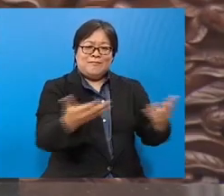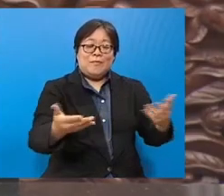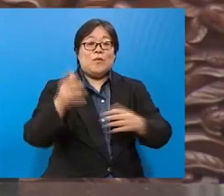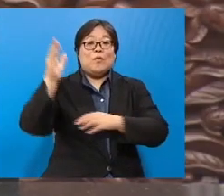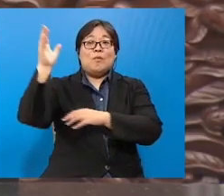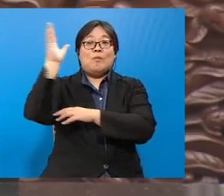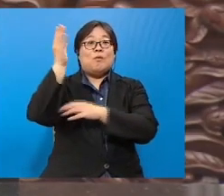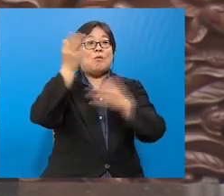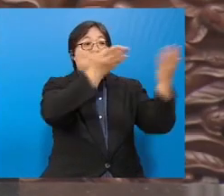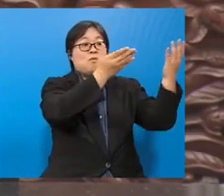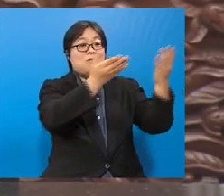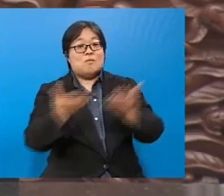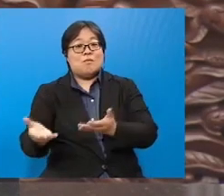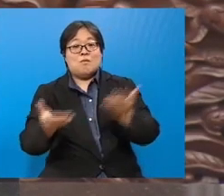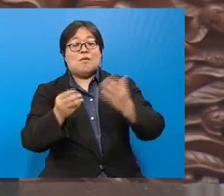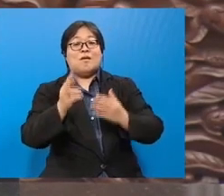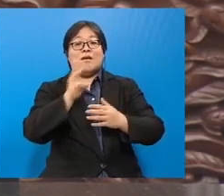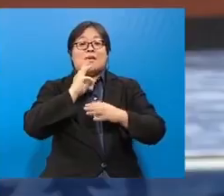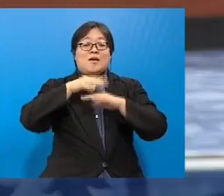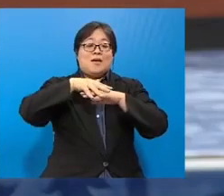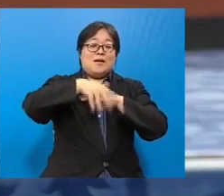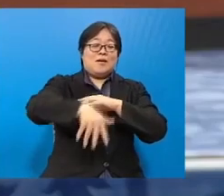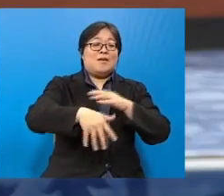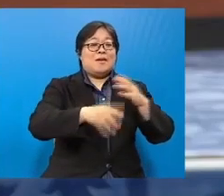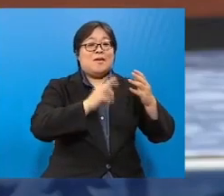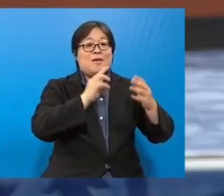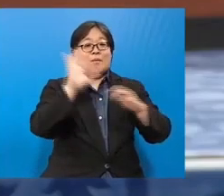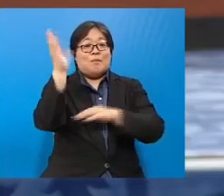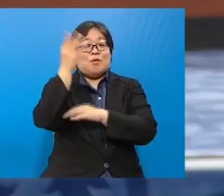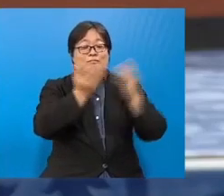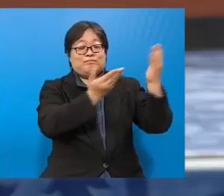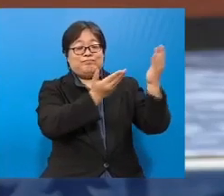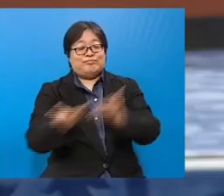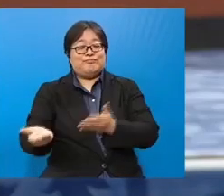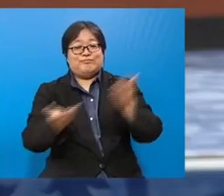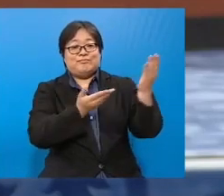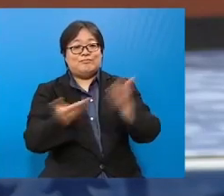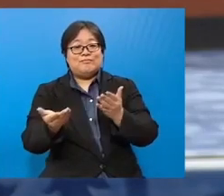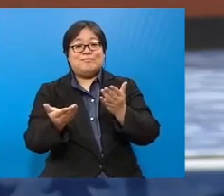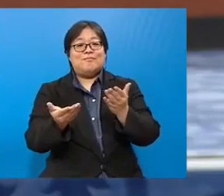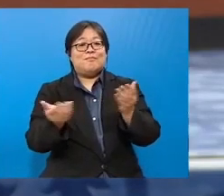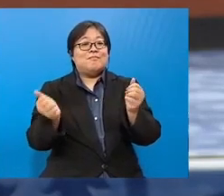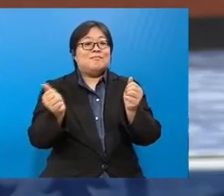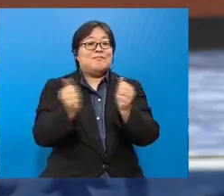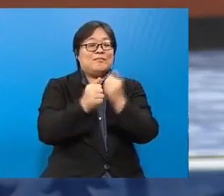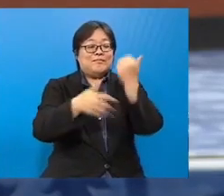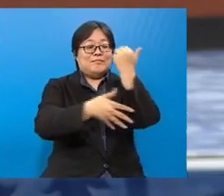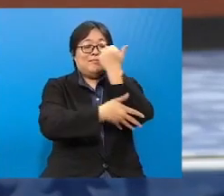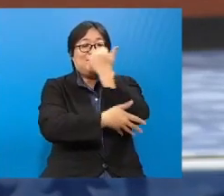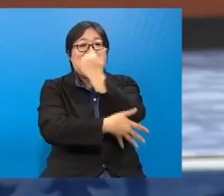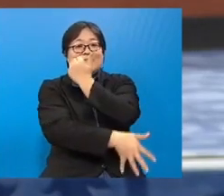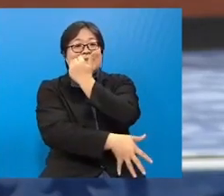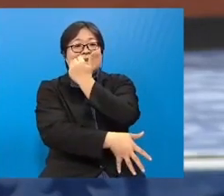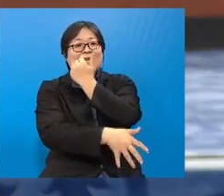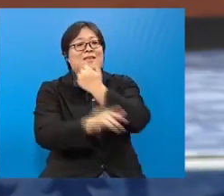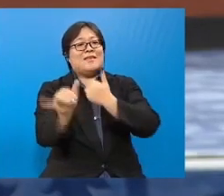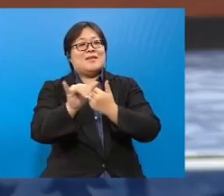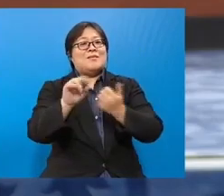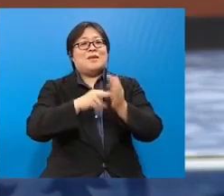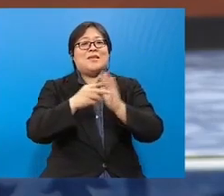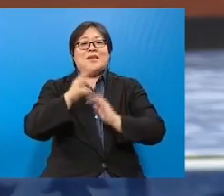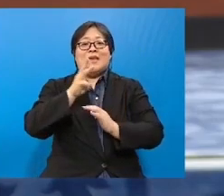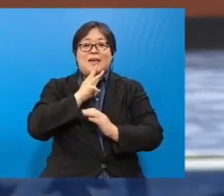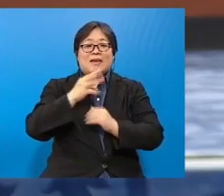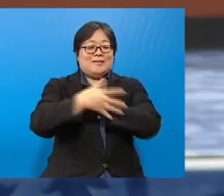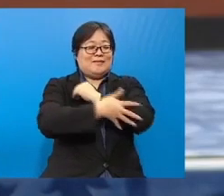dibawa turun oleh Kepala Ajax nih pala Aini Bekali dengan akar-akarnya Ajax dan